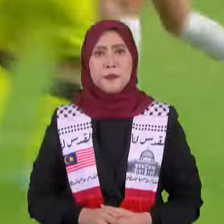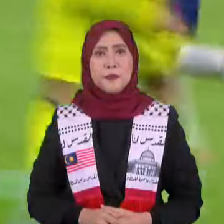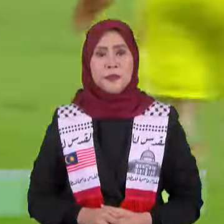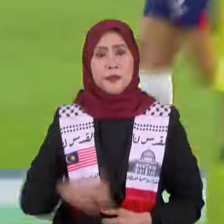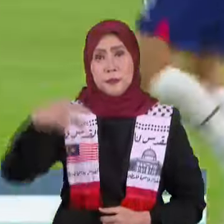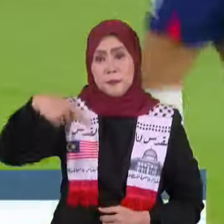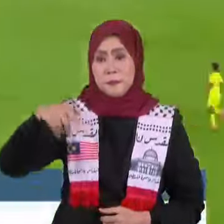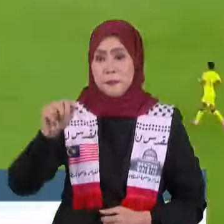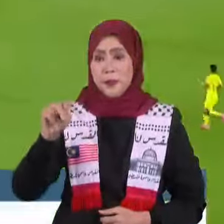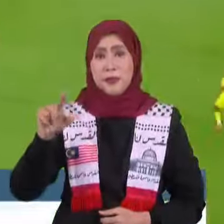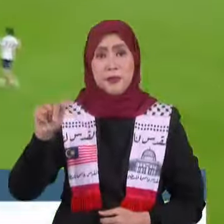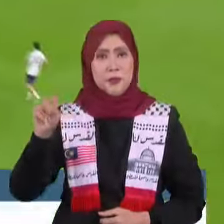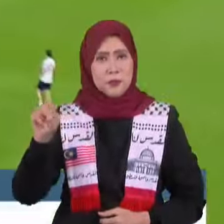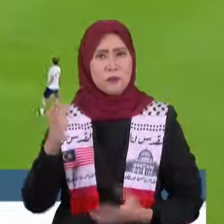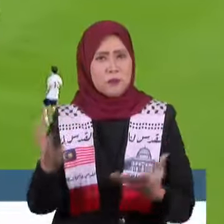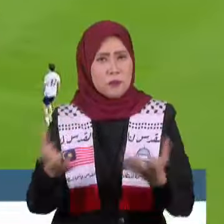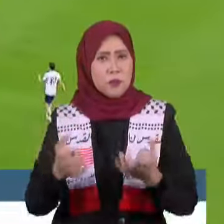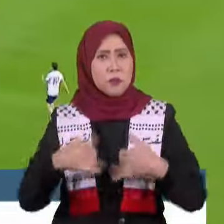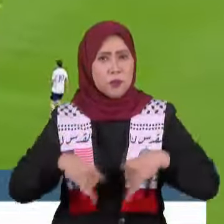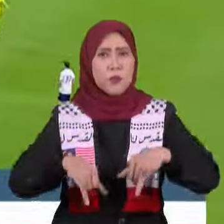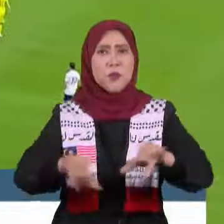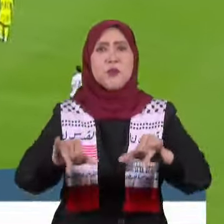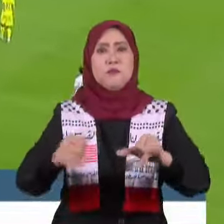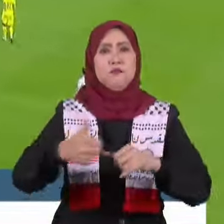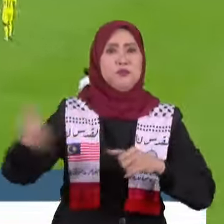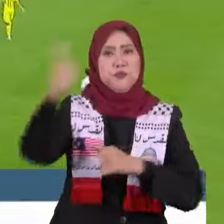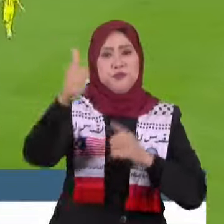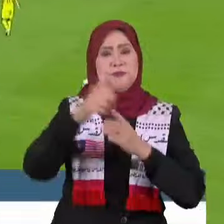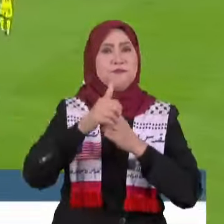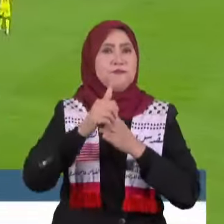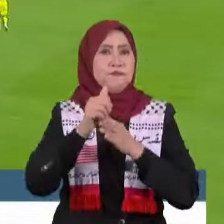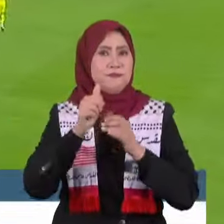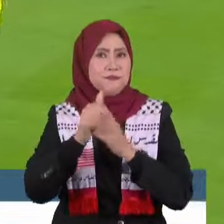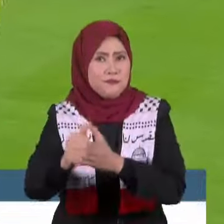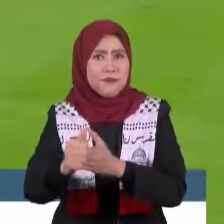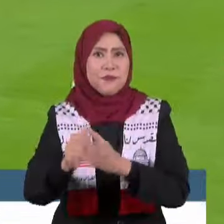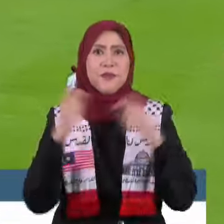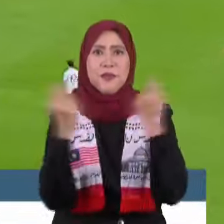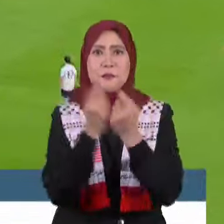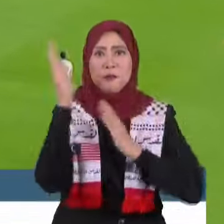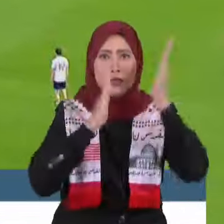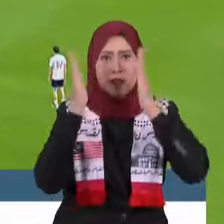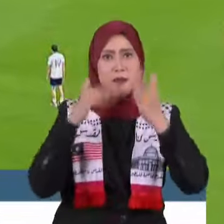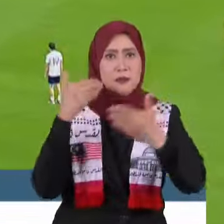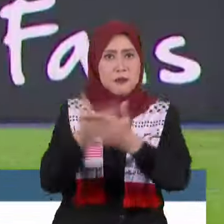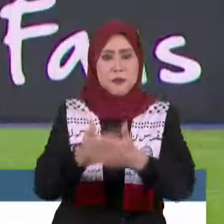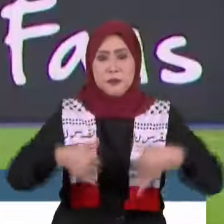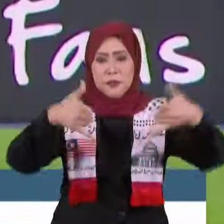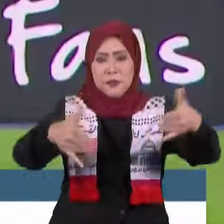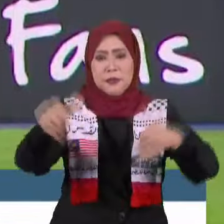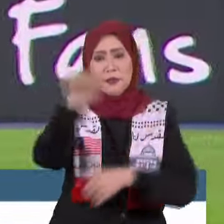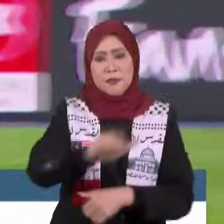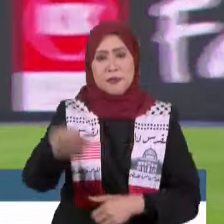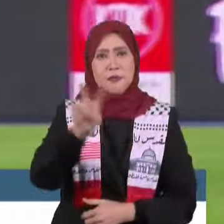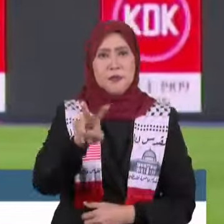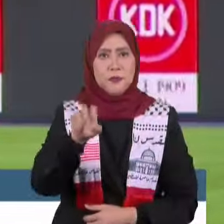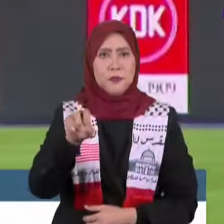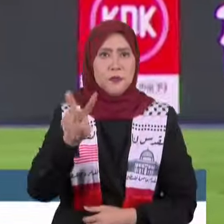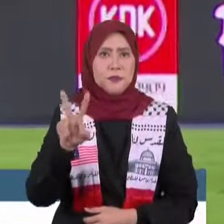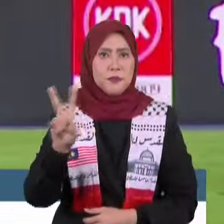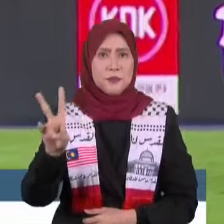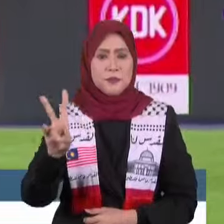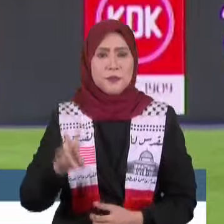Dalam pada itu, Panggon menyuarakan hasrat untuk terus mengemudi pasukan Harimau Malaya sehingga Piala Asia 2027.